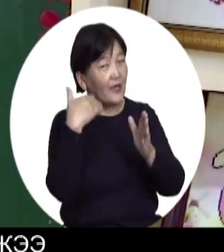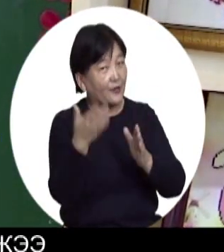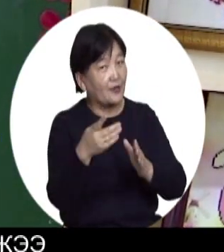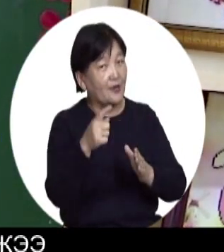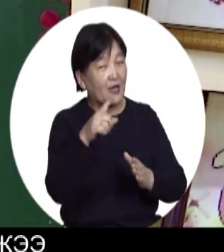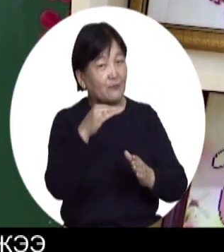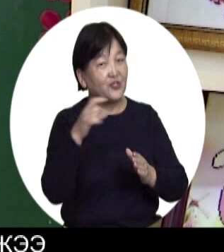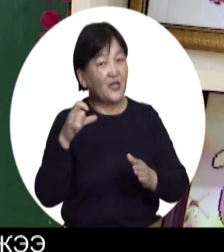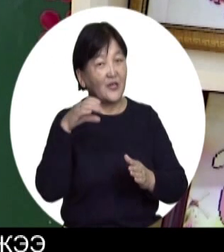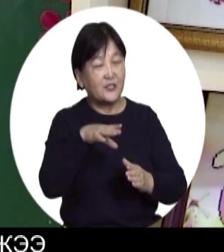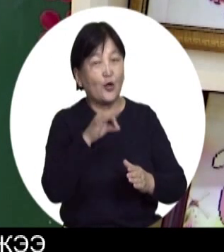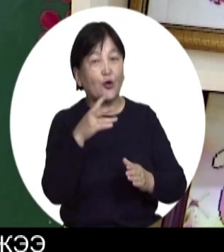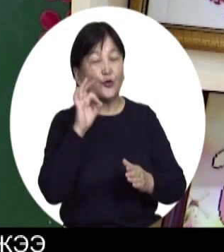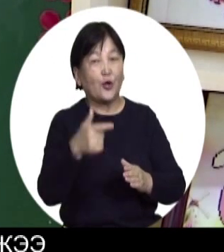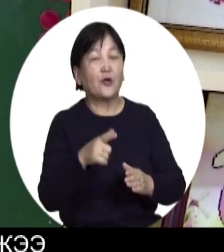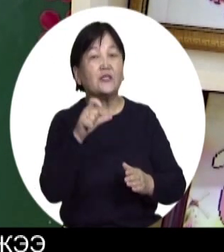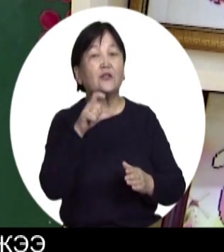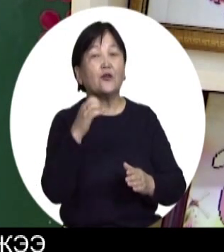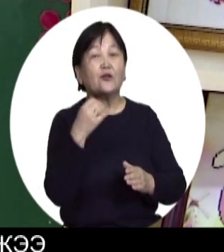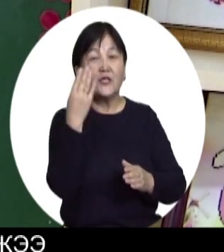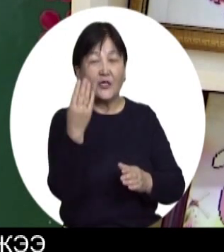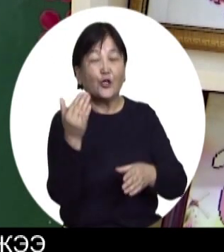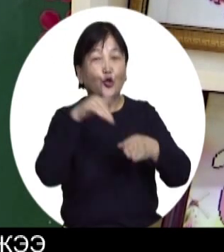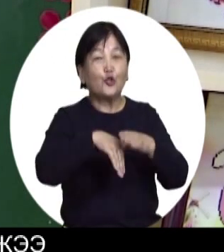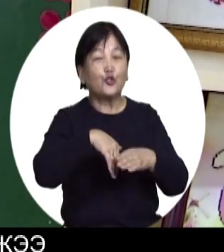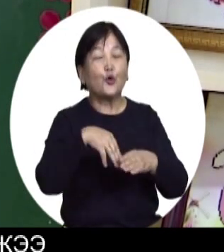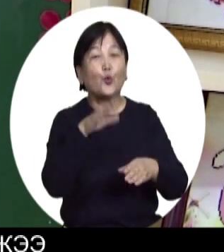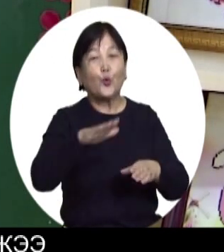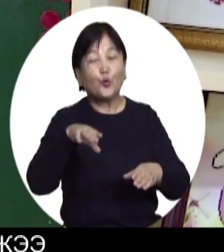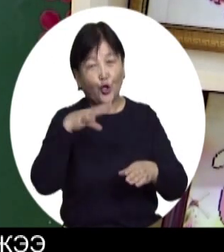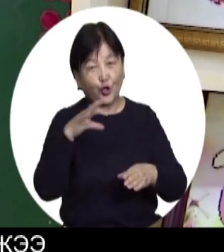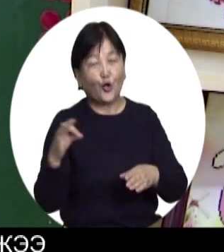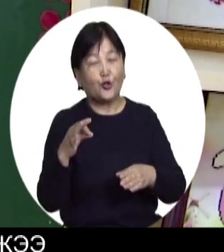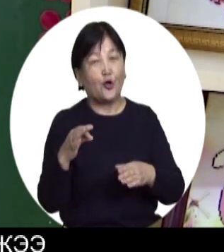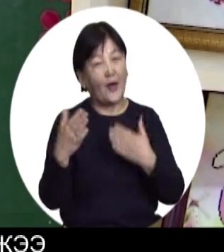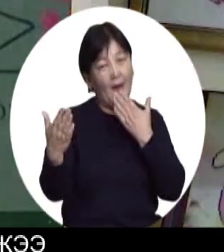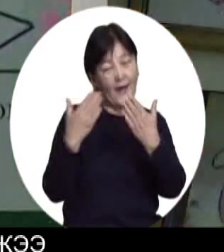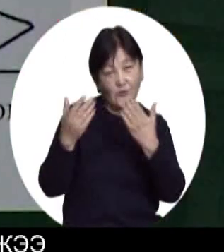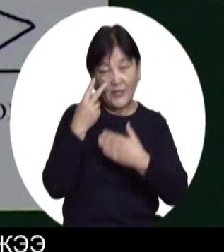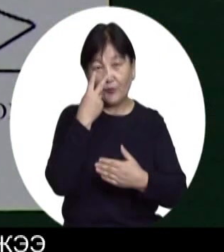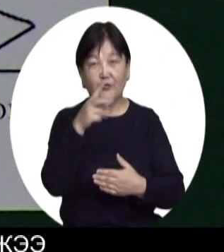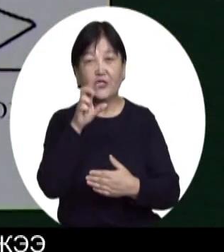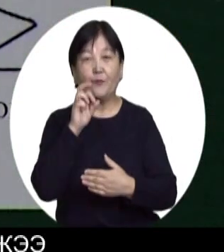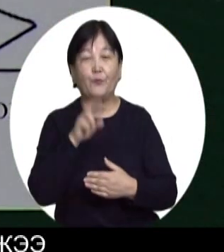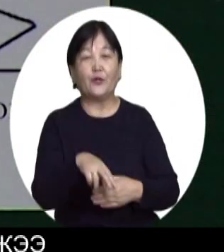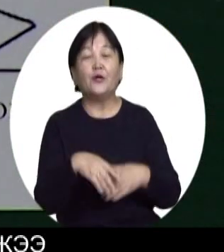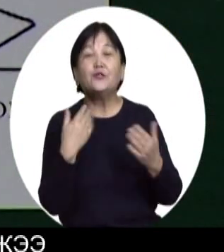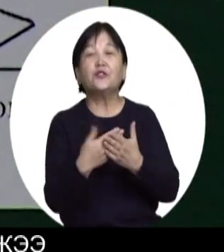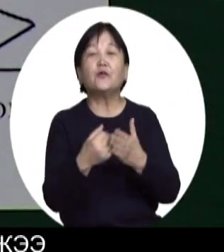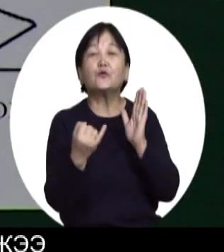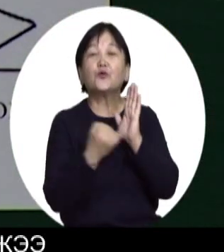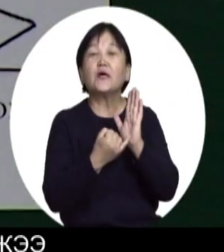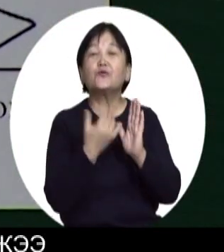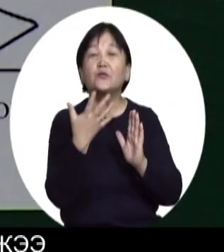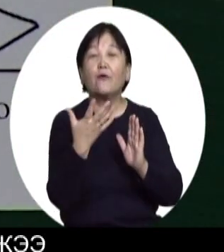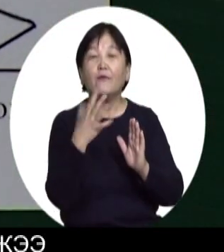босоо тэнхлэгтэй эзэлтийн өрхөө шалгалт өгсөн сурагчдын тоо. Тэгэхээр шин энэ 650 гэдэг бол